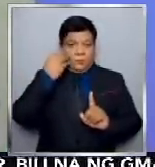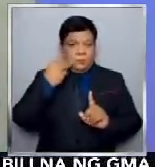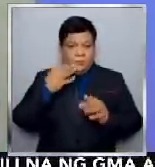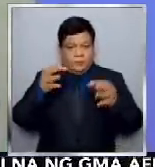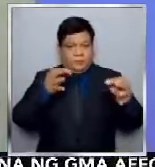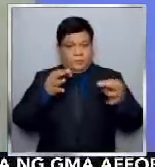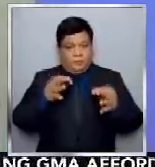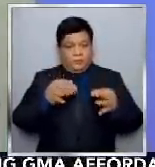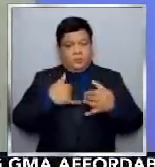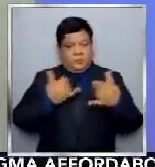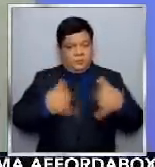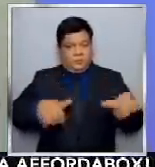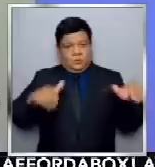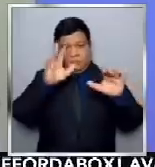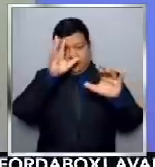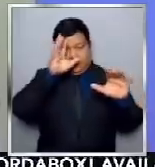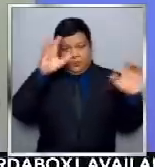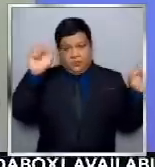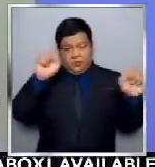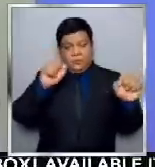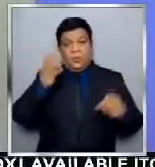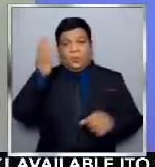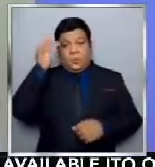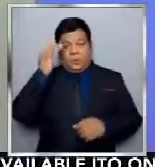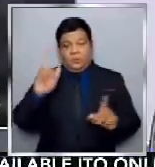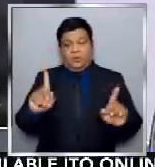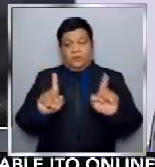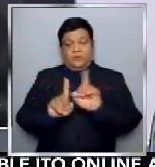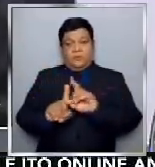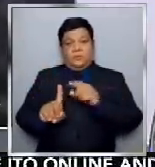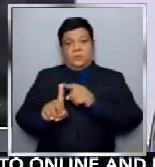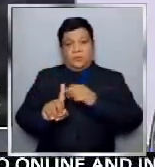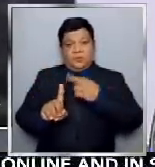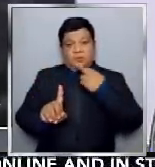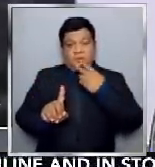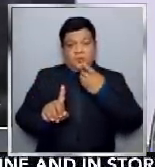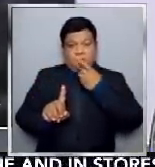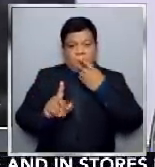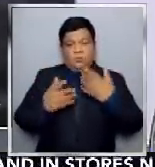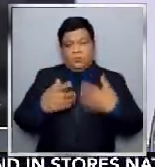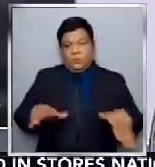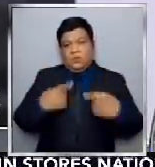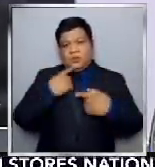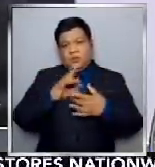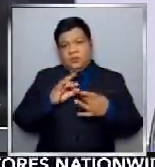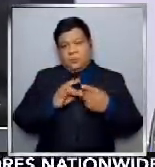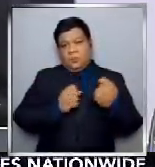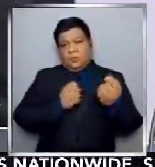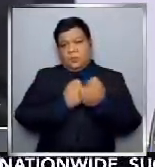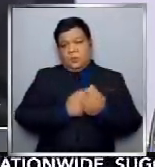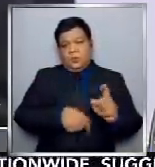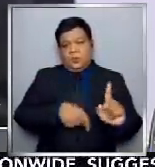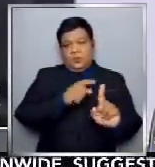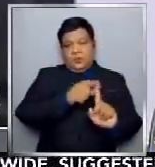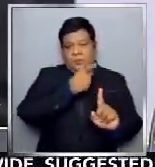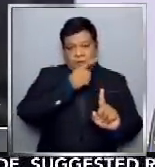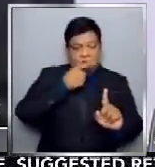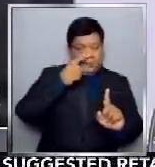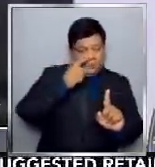bilang presidente. Ito'y kahit nagpahayag ng suporta ang katandem niyang si Rizalito David kay presidential candidate Vice President Lenny